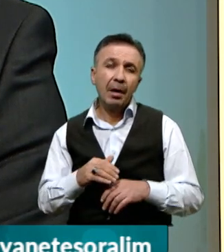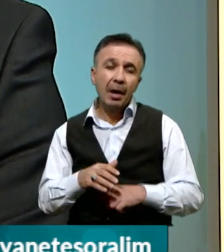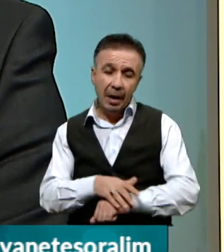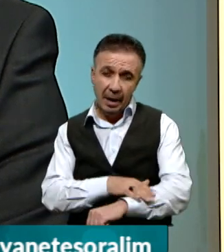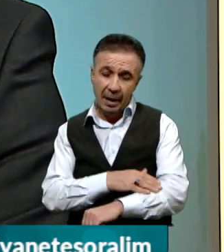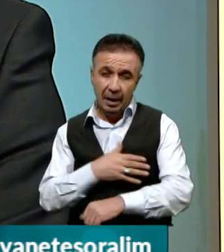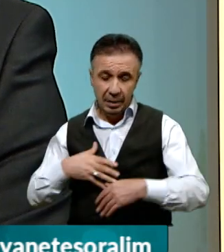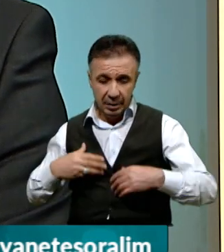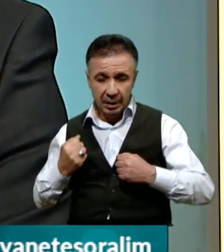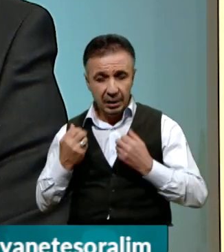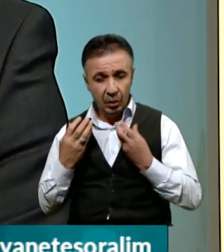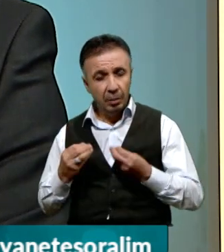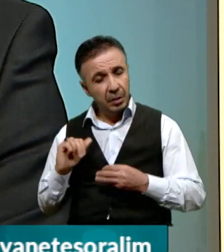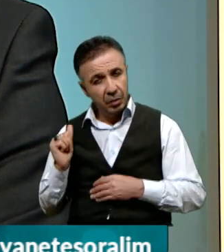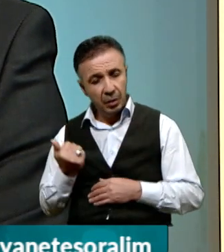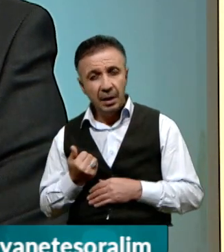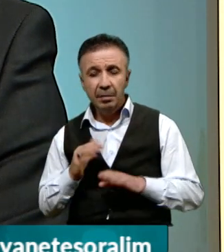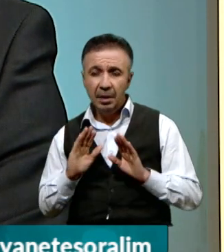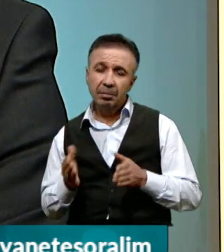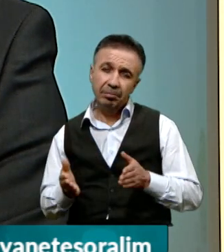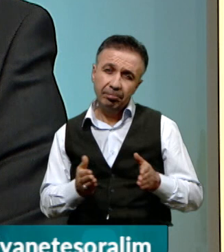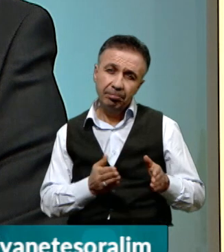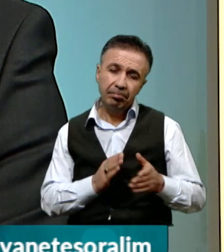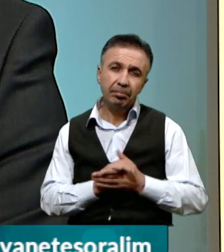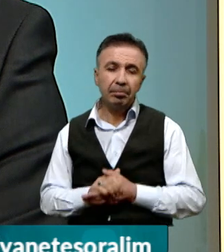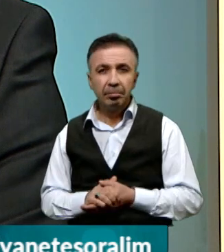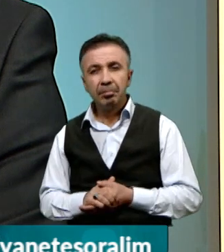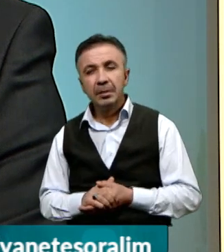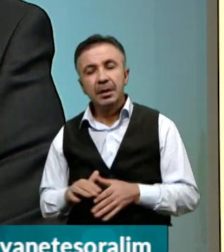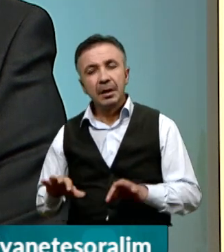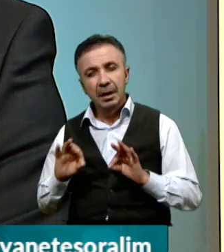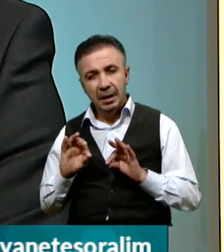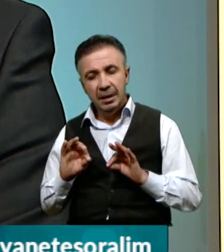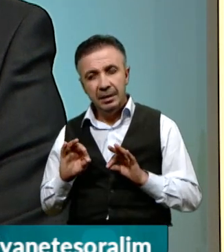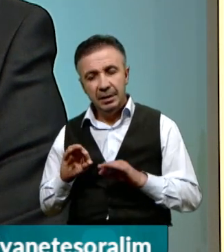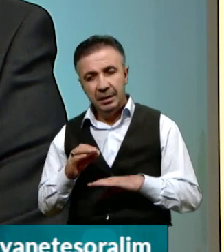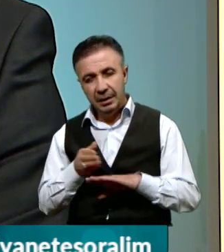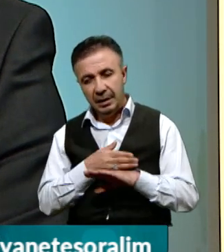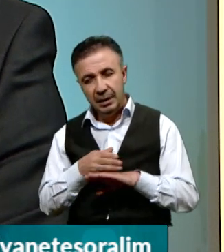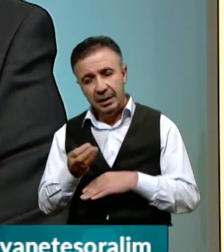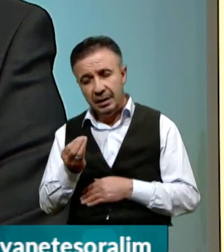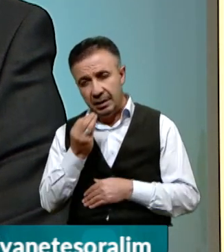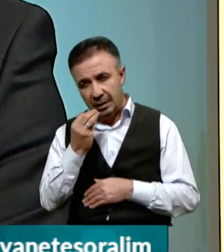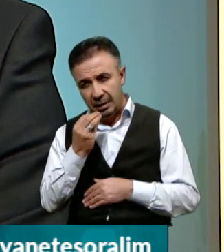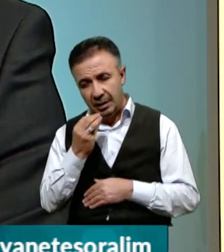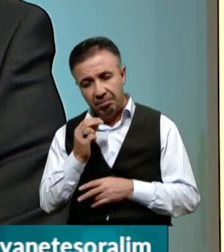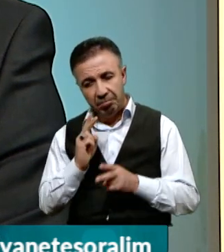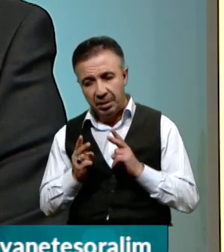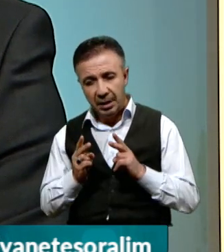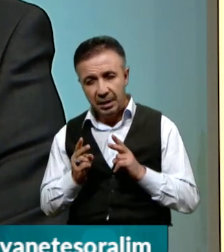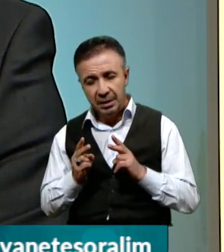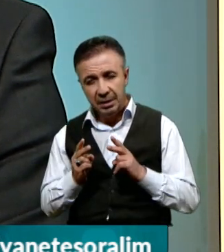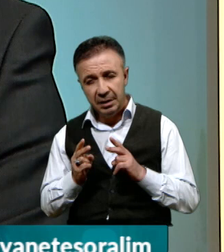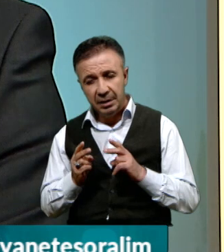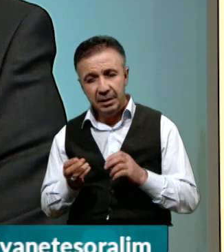sağlıklı olması da önemli. Bir de işte ne diyoruz, böyle hazır gıdaların tüketildiği, bir takım katkı maddelerinin